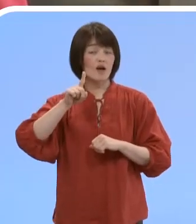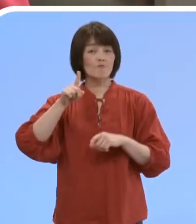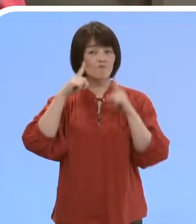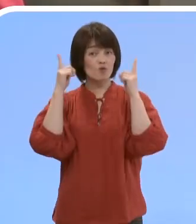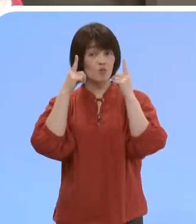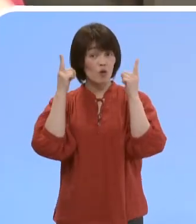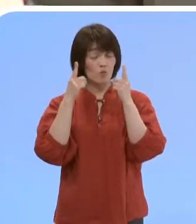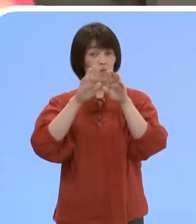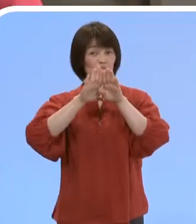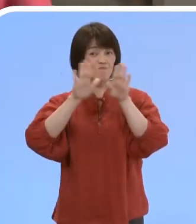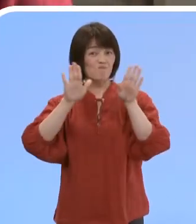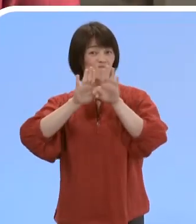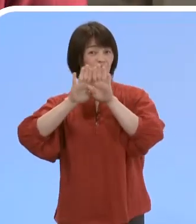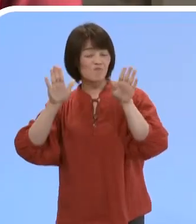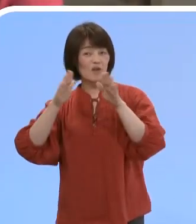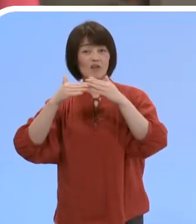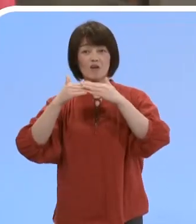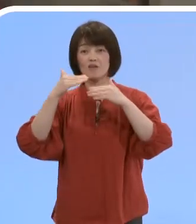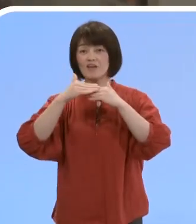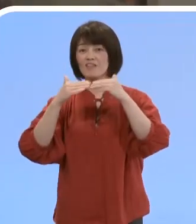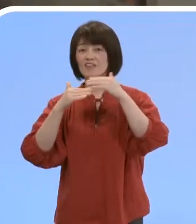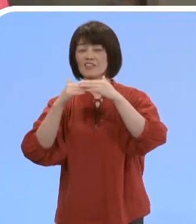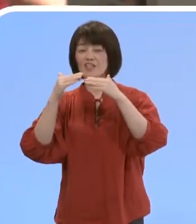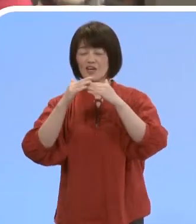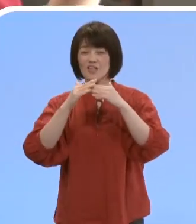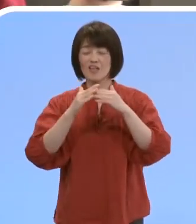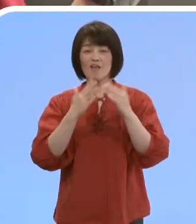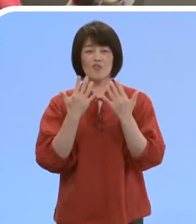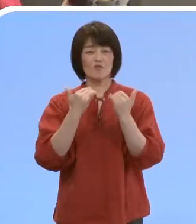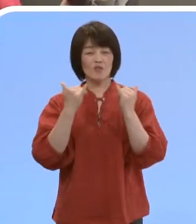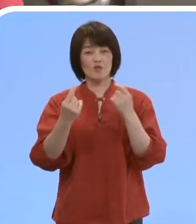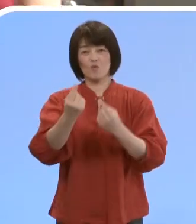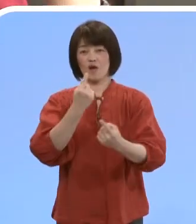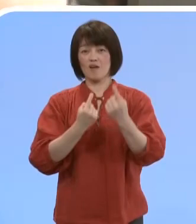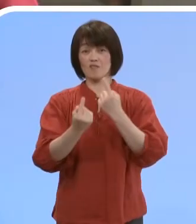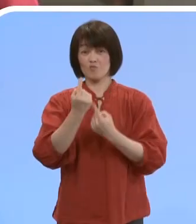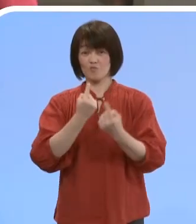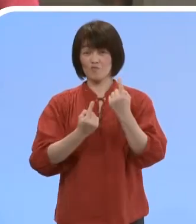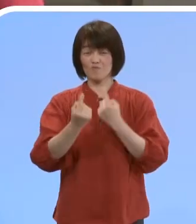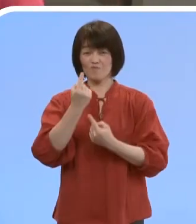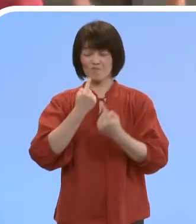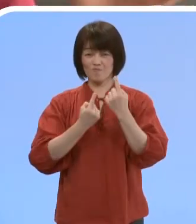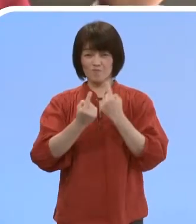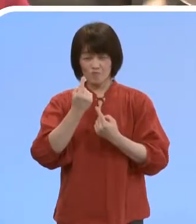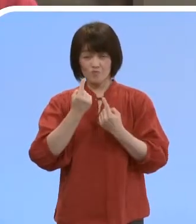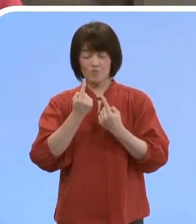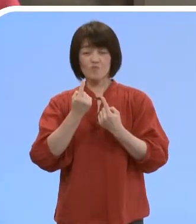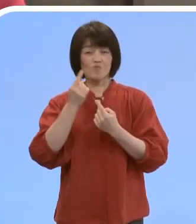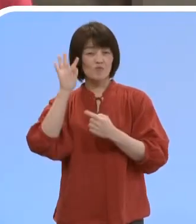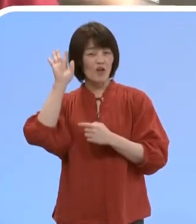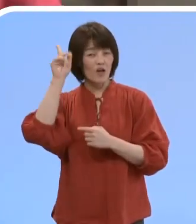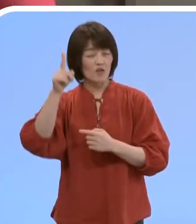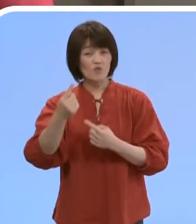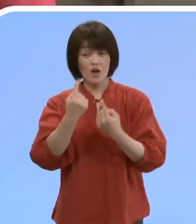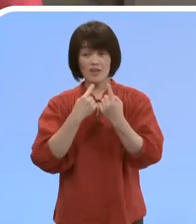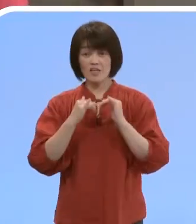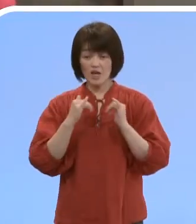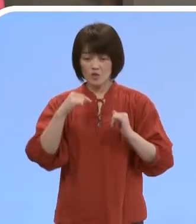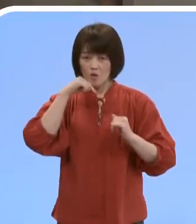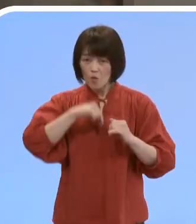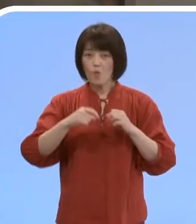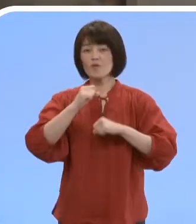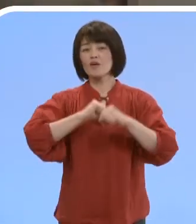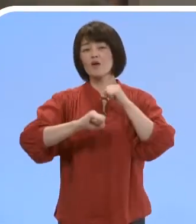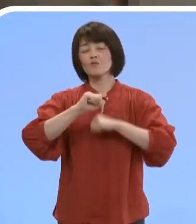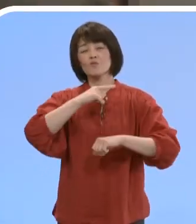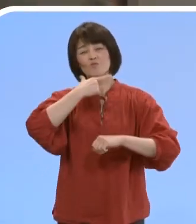何か今度ずっとイベントを重ねていって、うん、まあ、周りにもあの認めてもらって、でその今度周りの方がここ使って何かしても